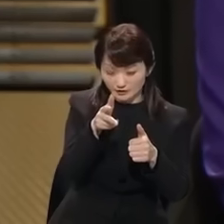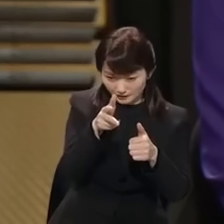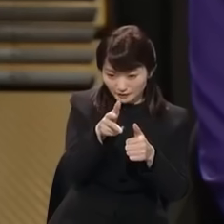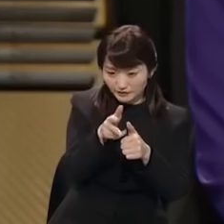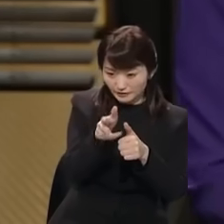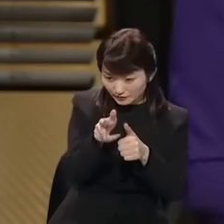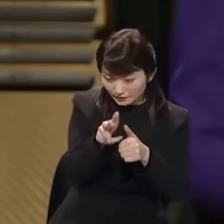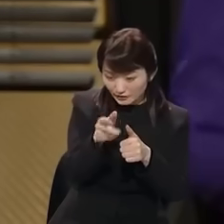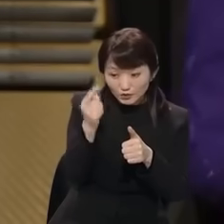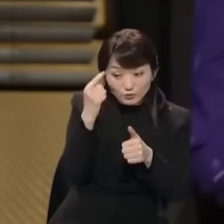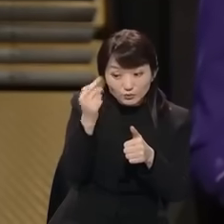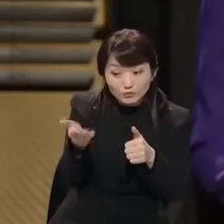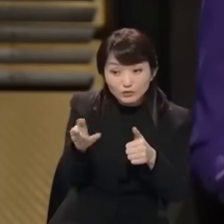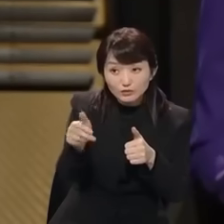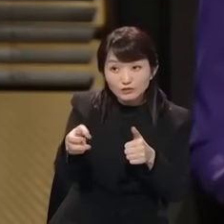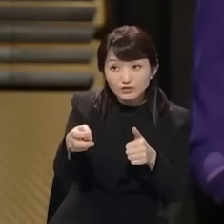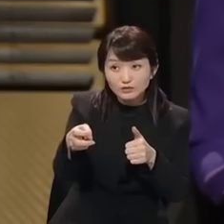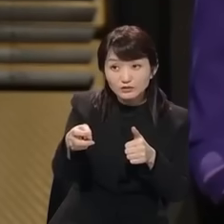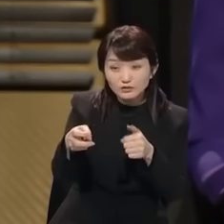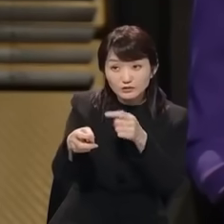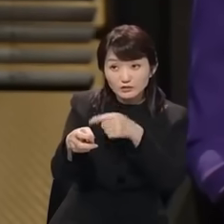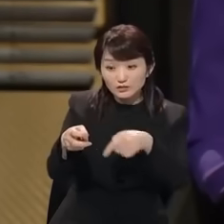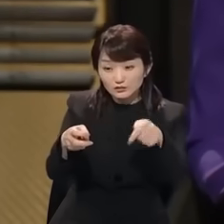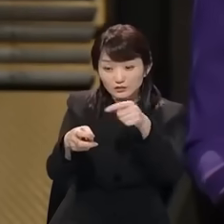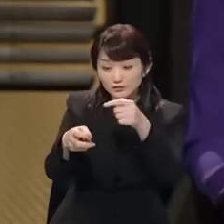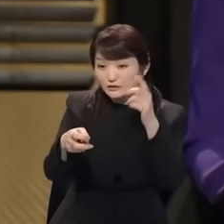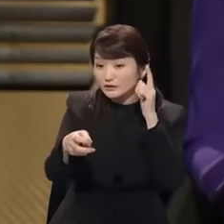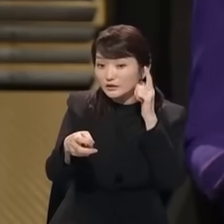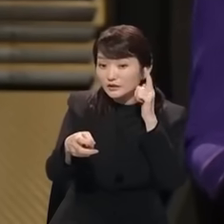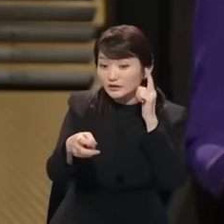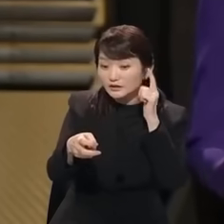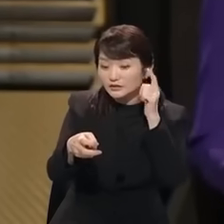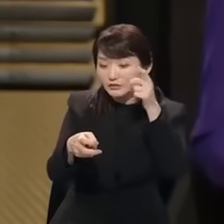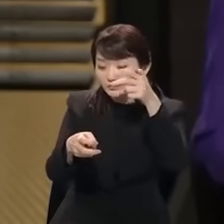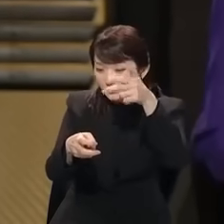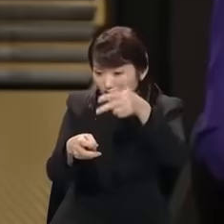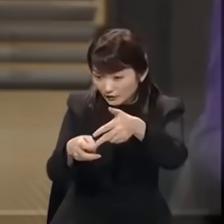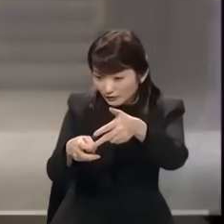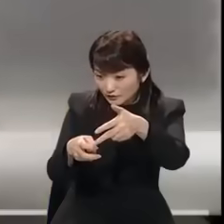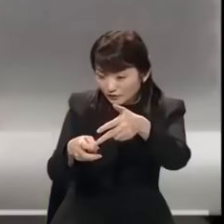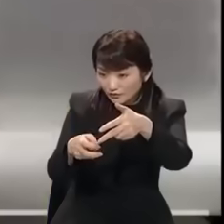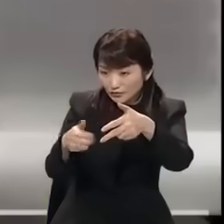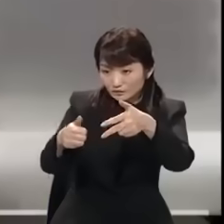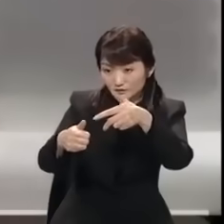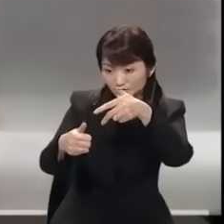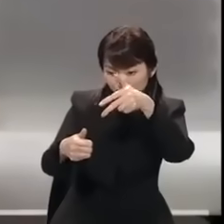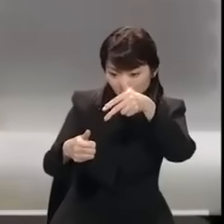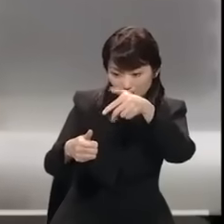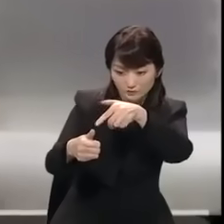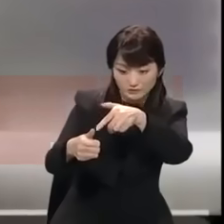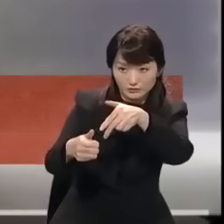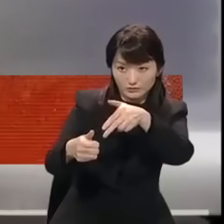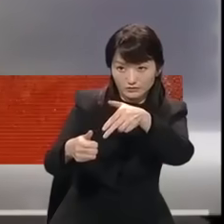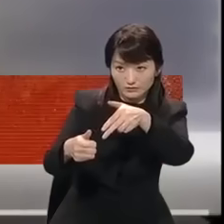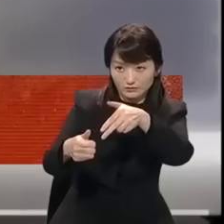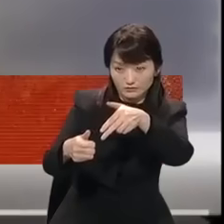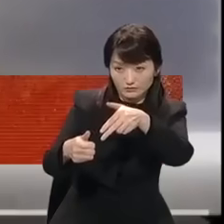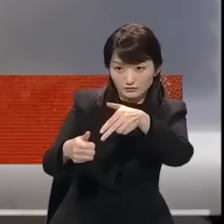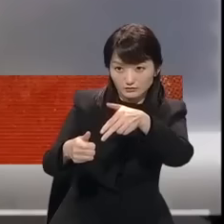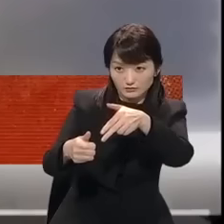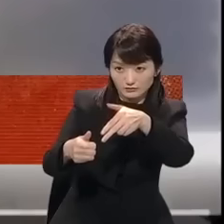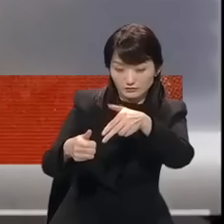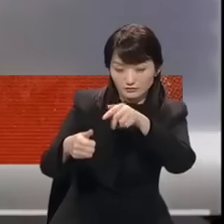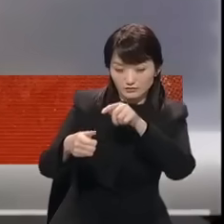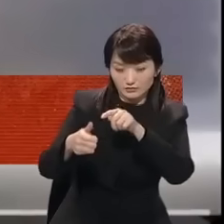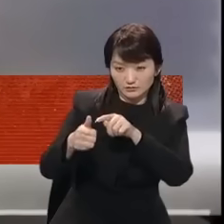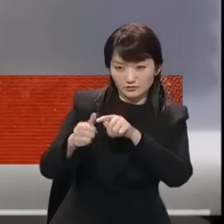있다라고 하면서 이제 저거를 이제 차량 안에 넣어서 남성 쪽을 촬영하려고 시도를 한 것 같습니다. 그런데 그렇게 하니까 그리고 이제 남성이